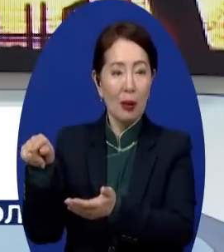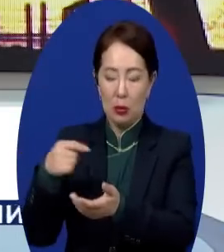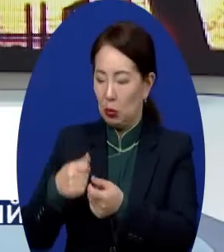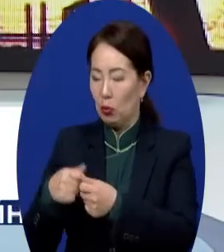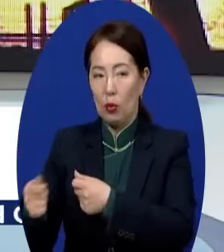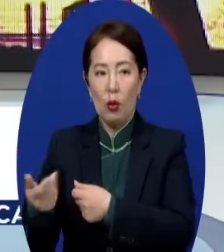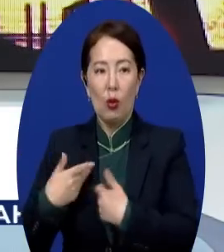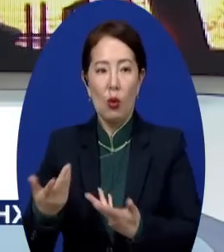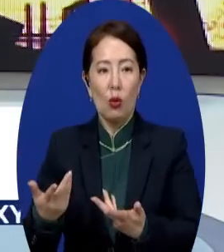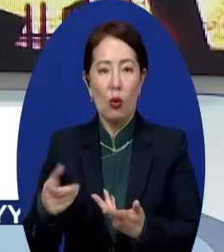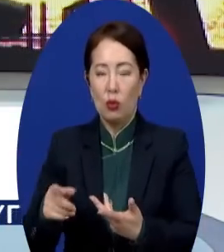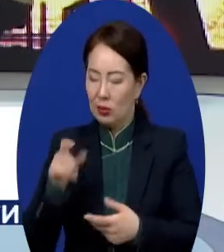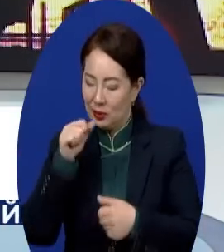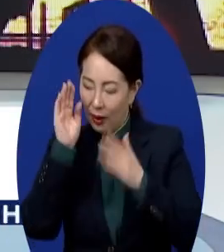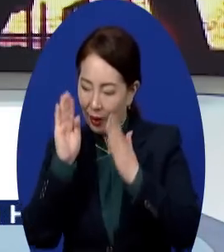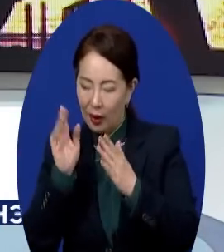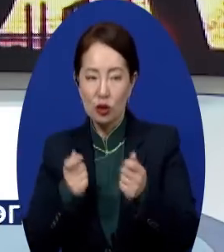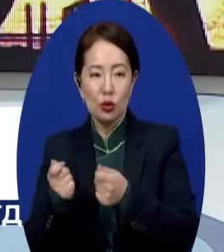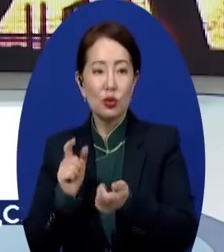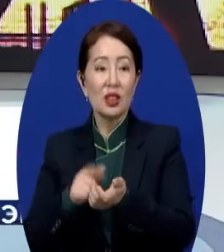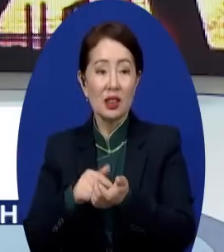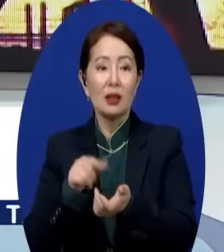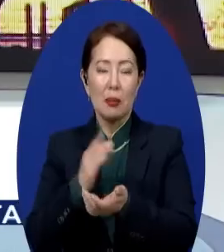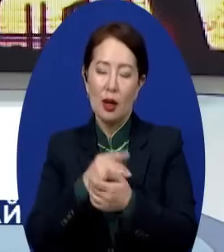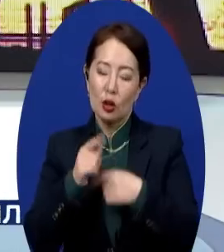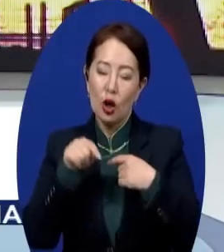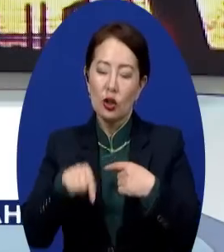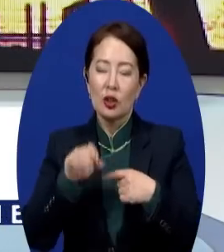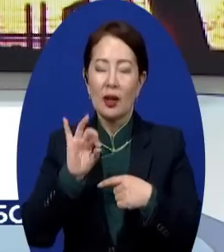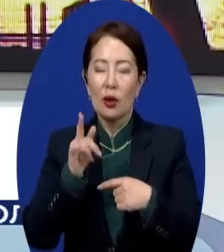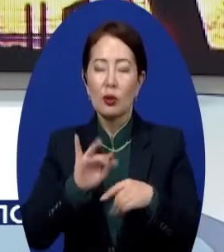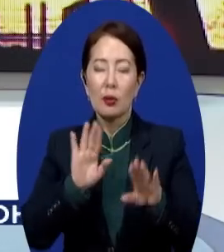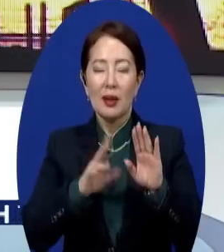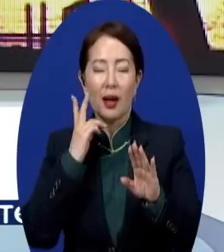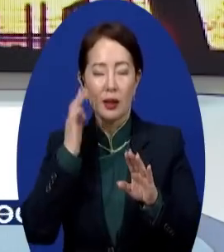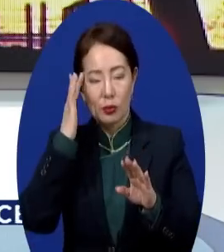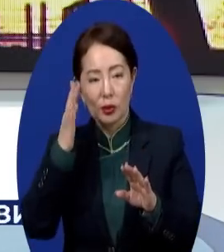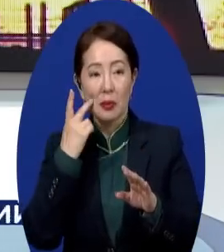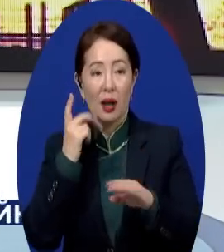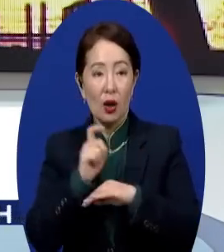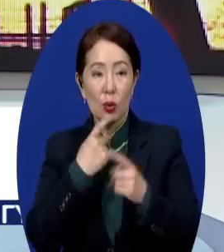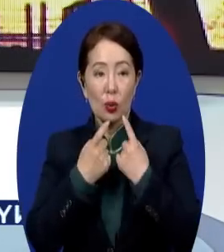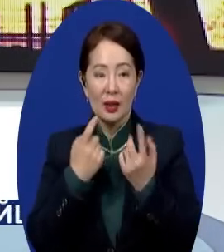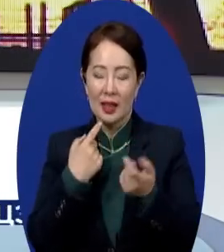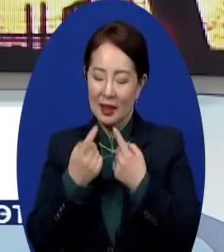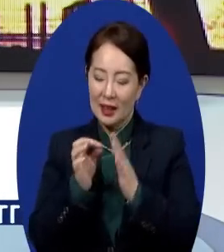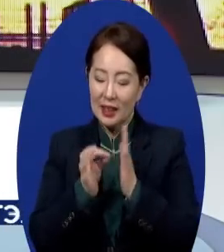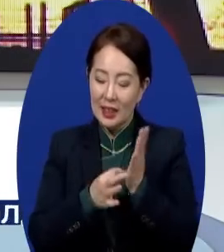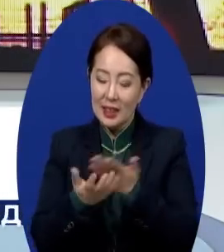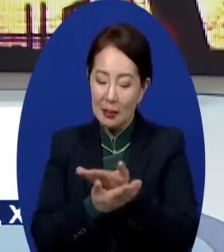асуудалд анхаарал хандуулж тодорхой зохицуулт хийх шаардлагатай байгааг өнөөдрийн аюулгүй байдал гадаад бодлогын байнгын орооны уралдаанаар